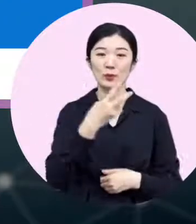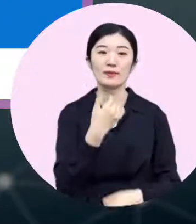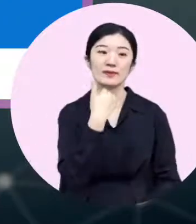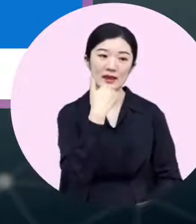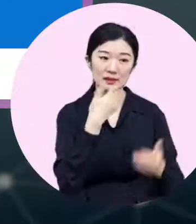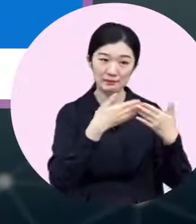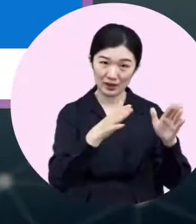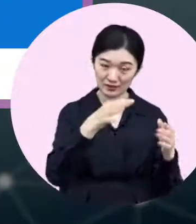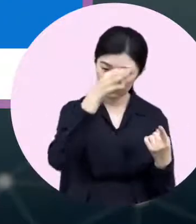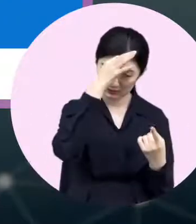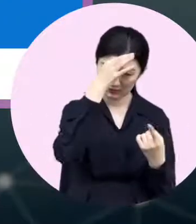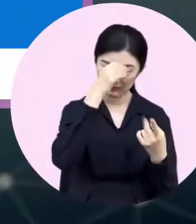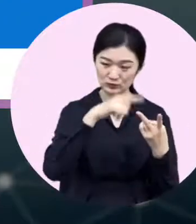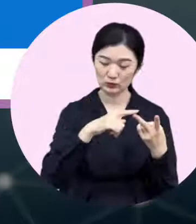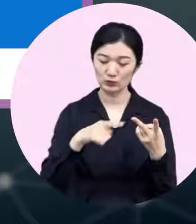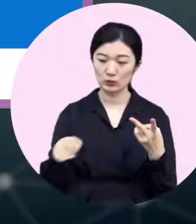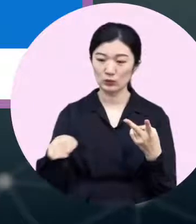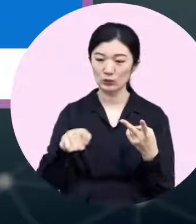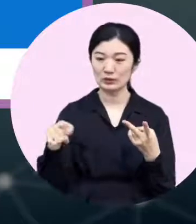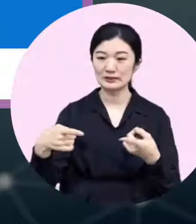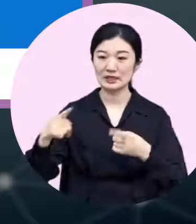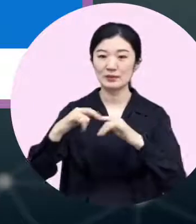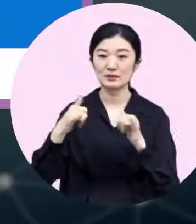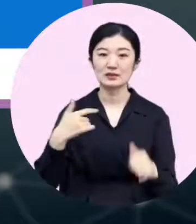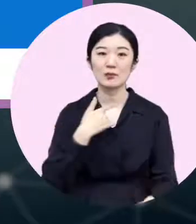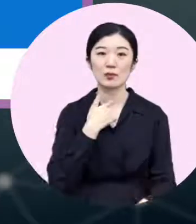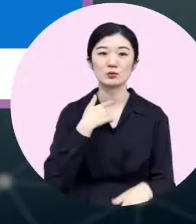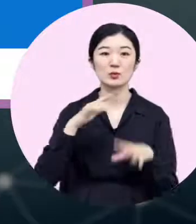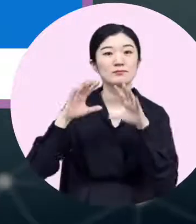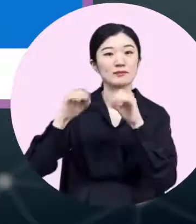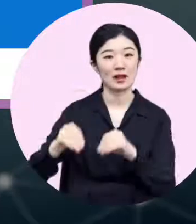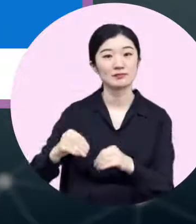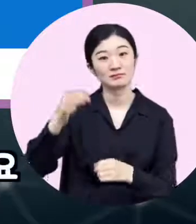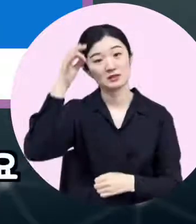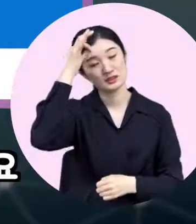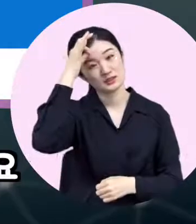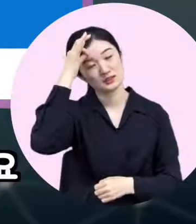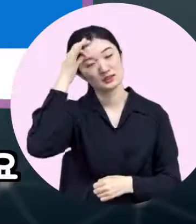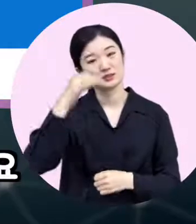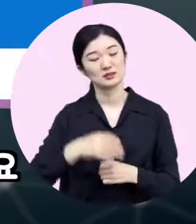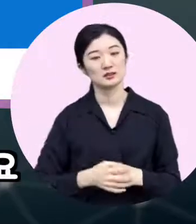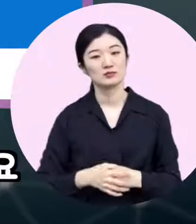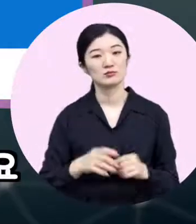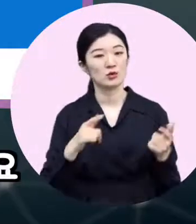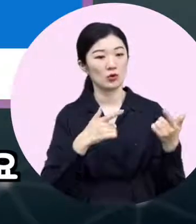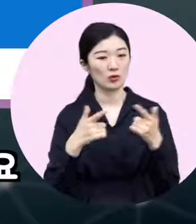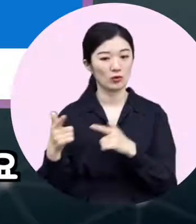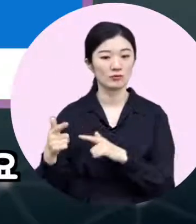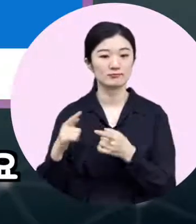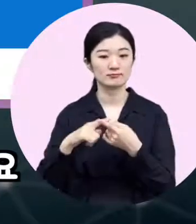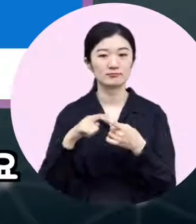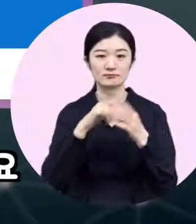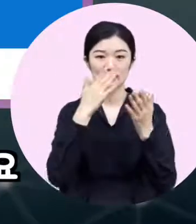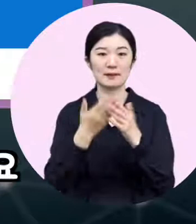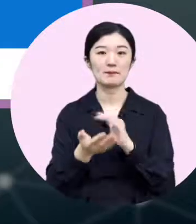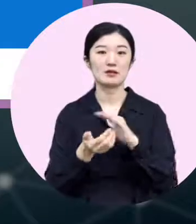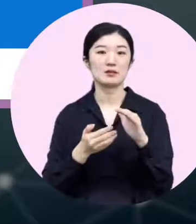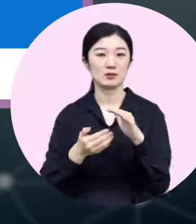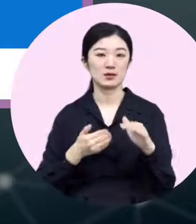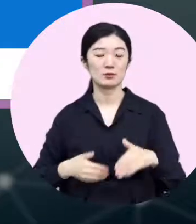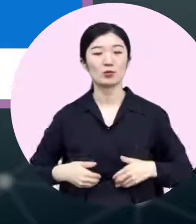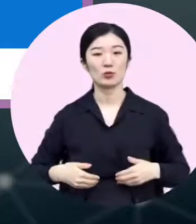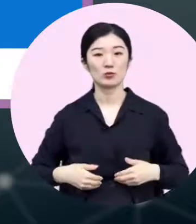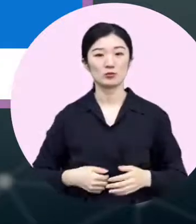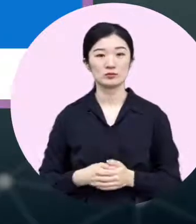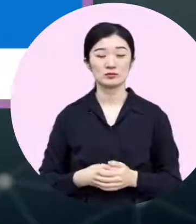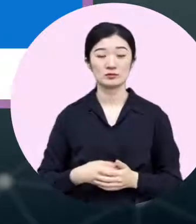뭐 참가자들 음소거 하는 그런 설정, 이런 것들 이제 다양한 설정들을 미리 해야 될 필요가 있거든요. 호스트만